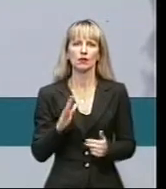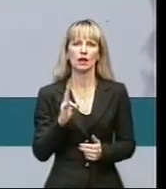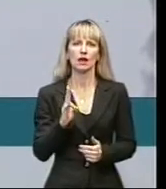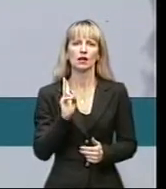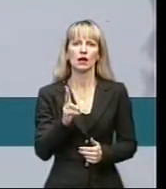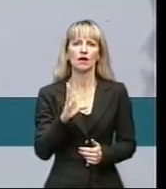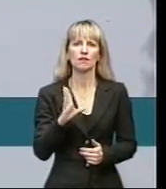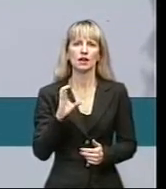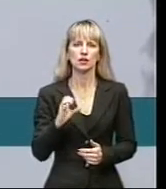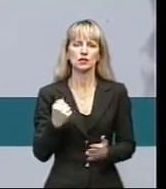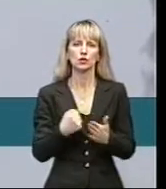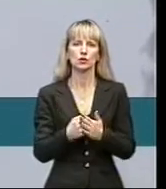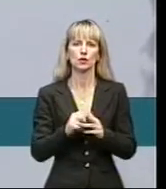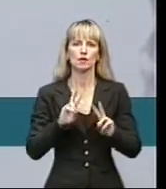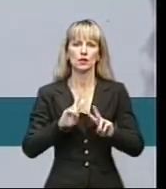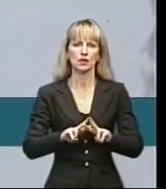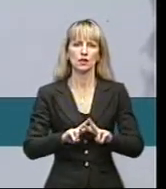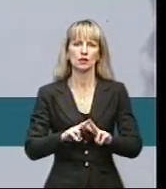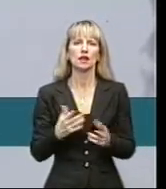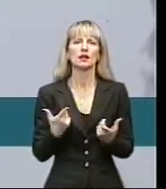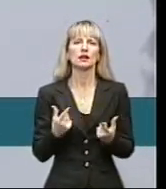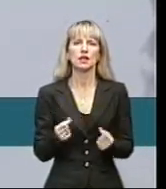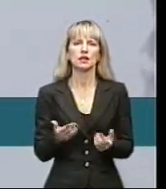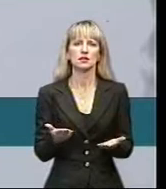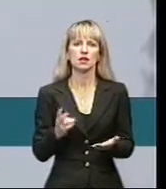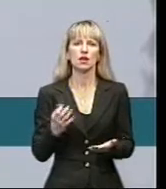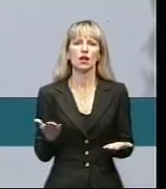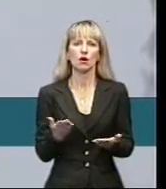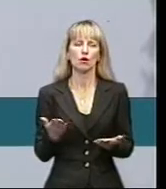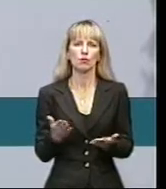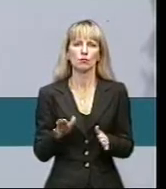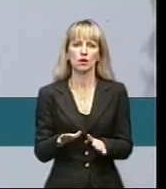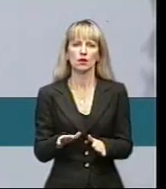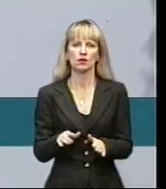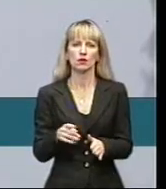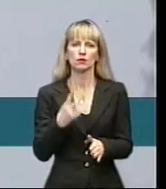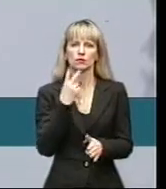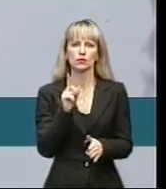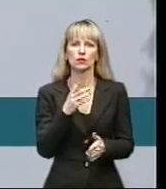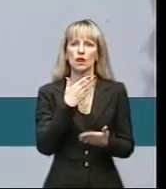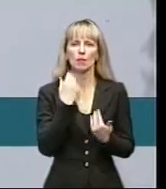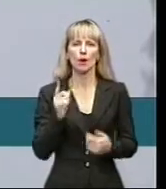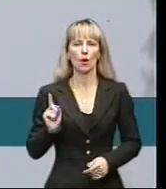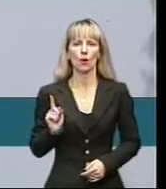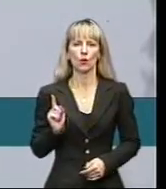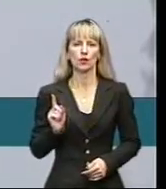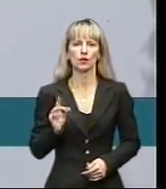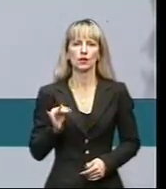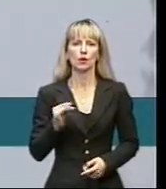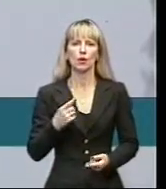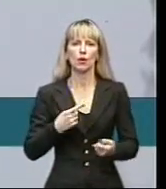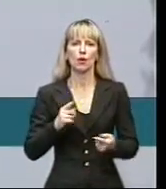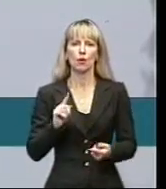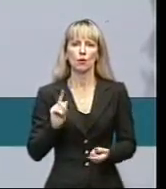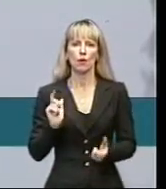до в'язниці, десь на якомусь полустанку вона помітила, що немає охорони, повернулася і